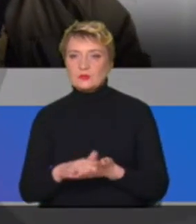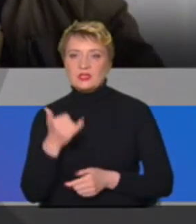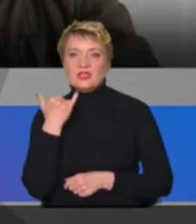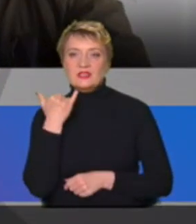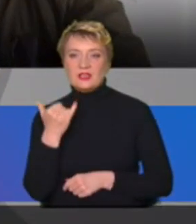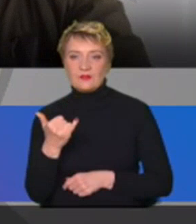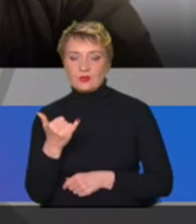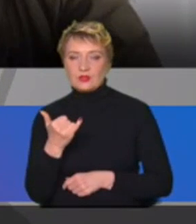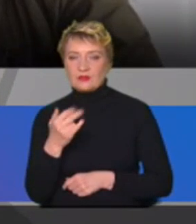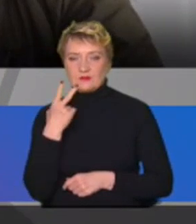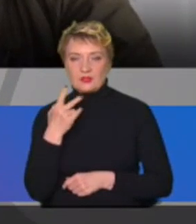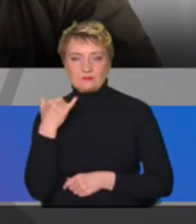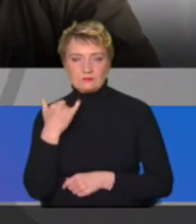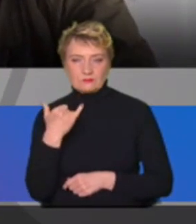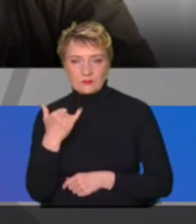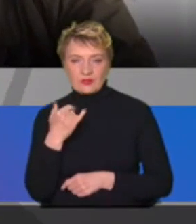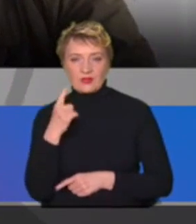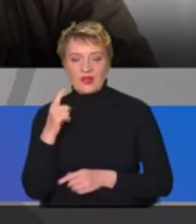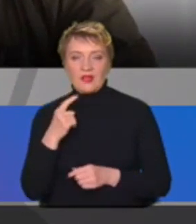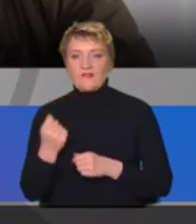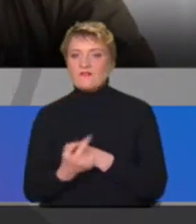неї червоний, вона визначає